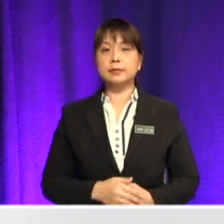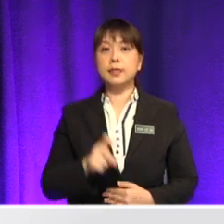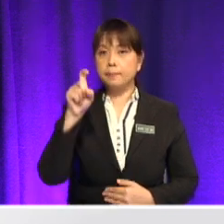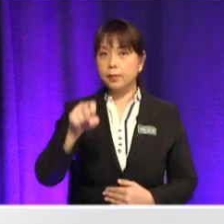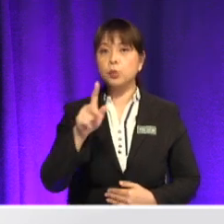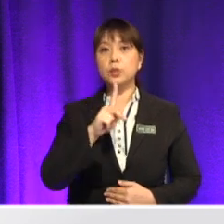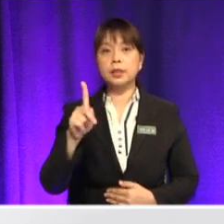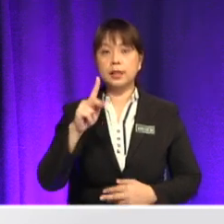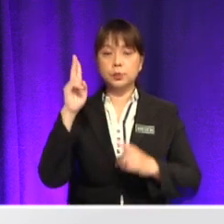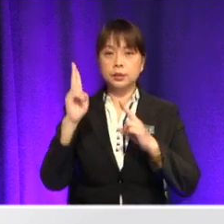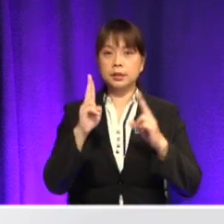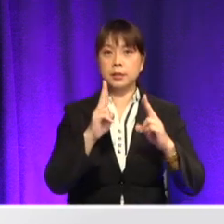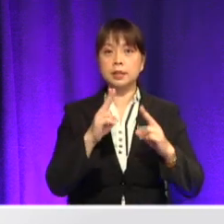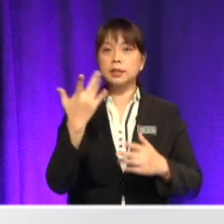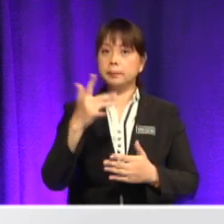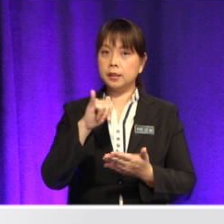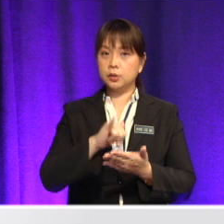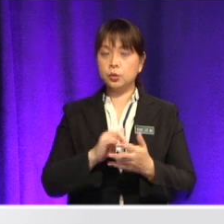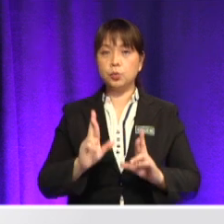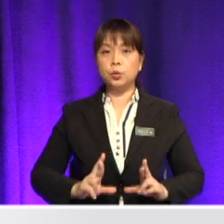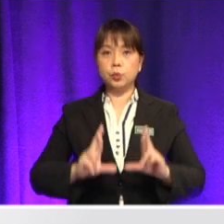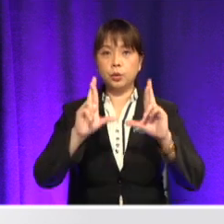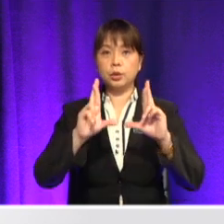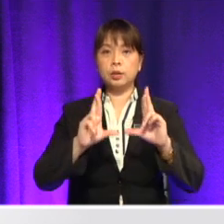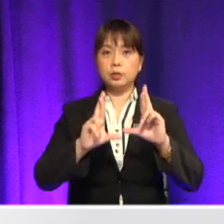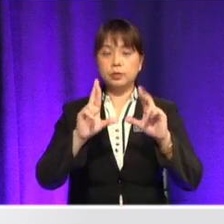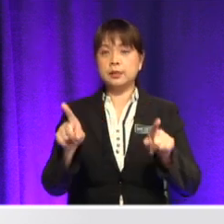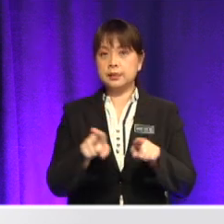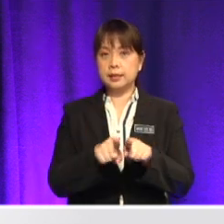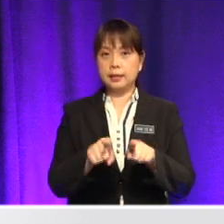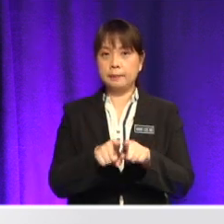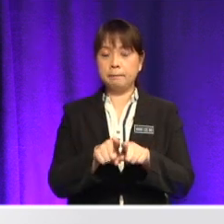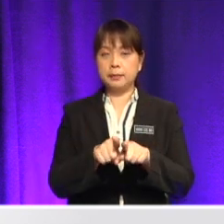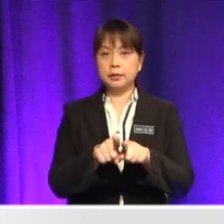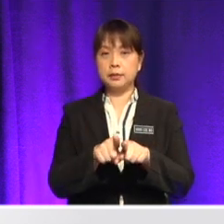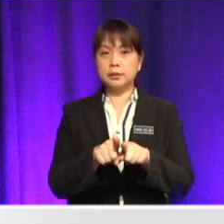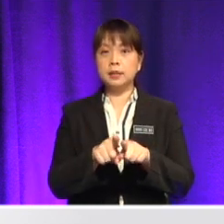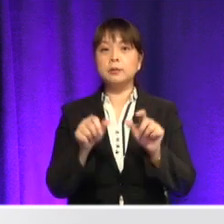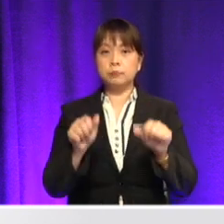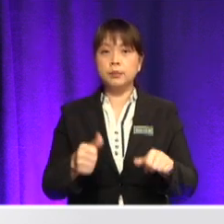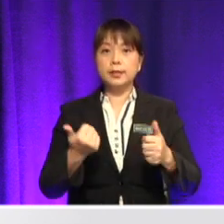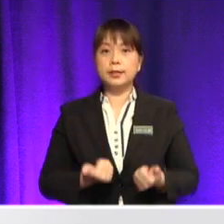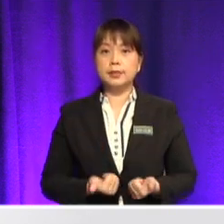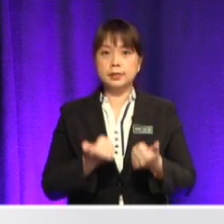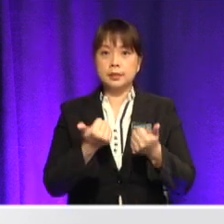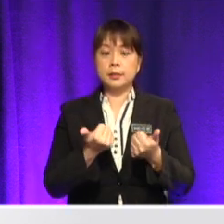untuk yang kedua roket roket ini pun fungsinya sama dia